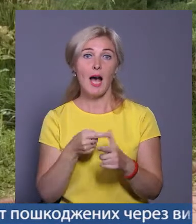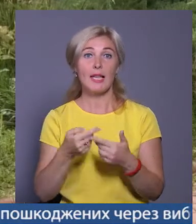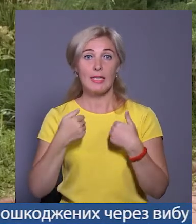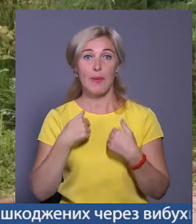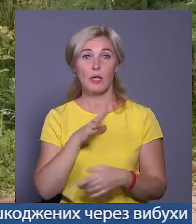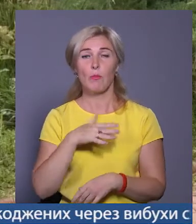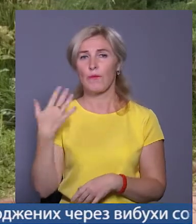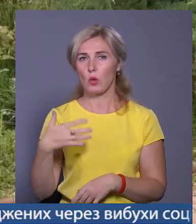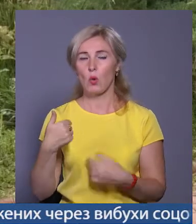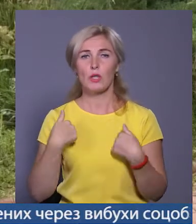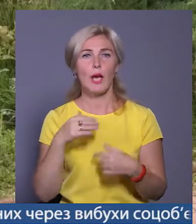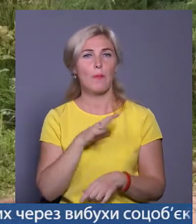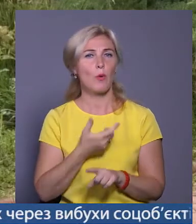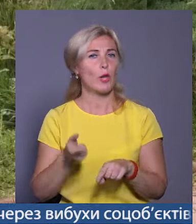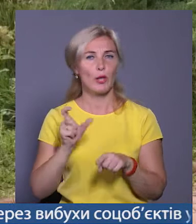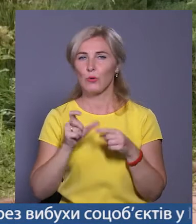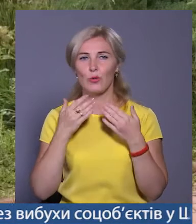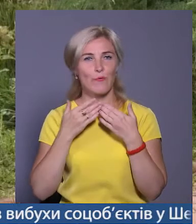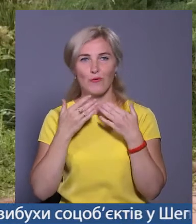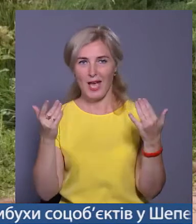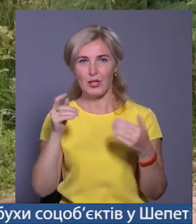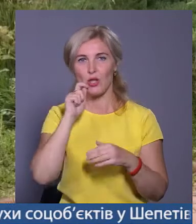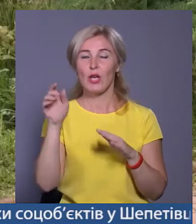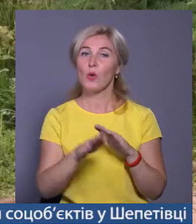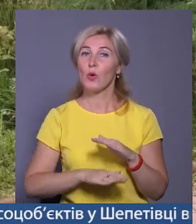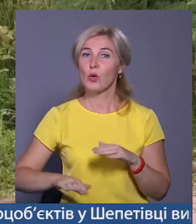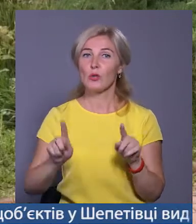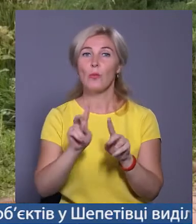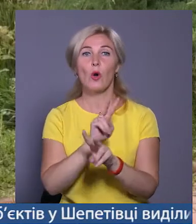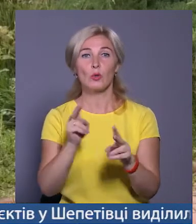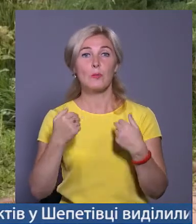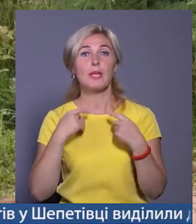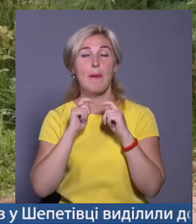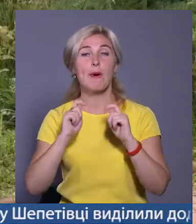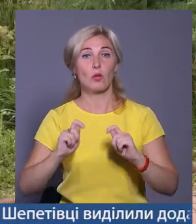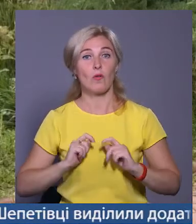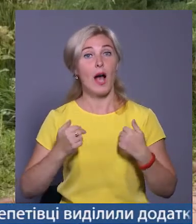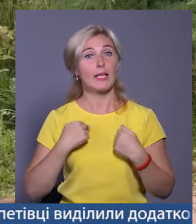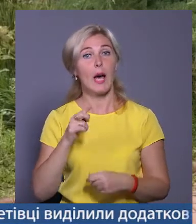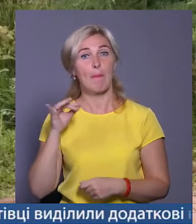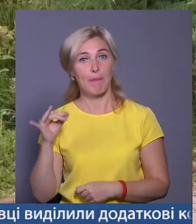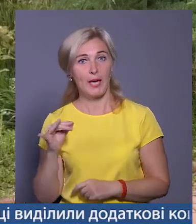дорогий. І я була дуже вдячна і Україна. І щоб хтось мені його подарував, а я би